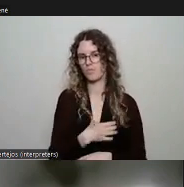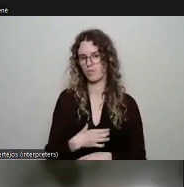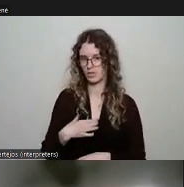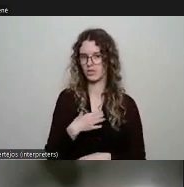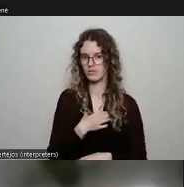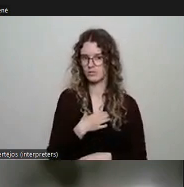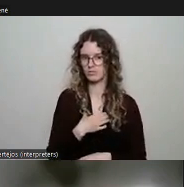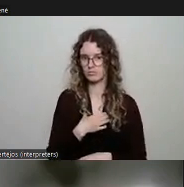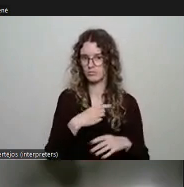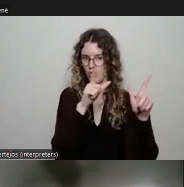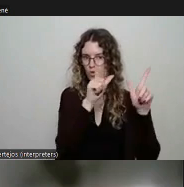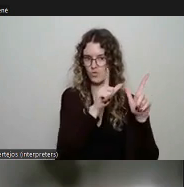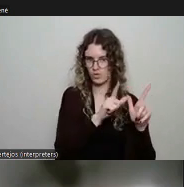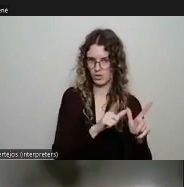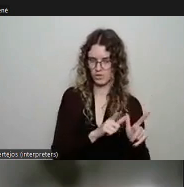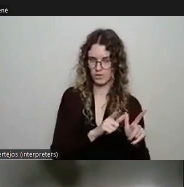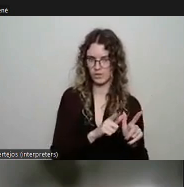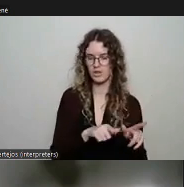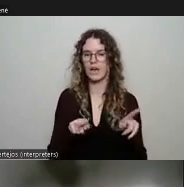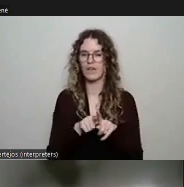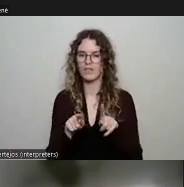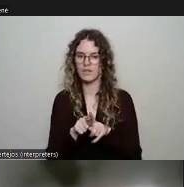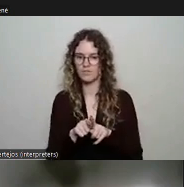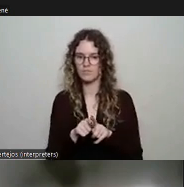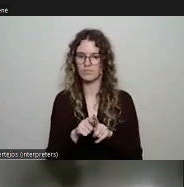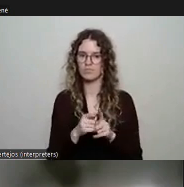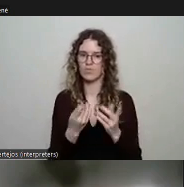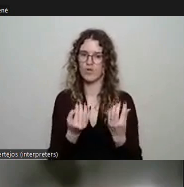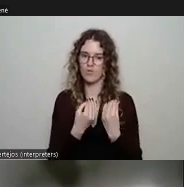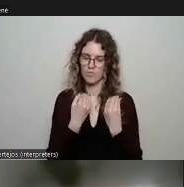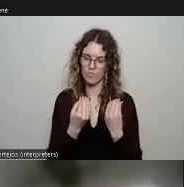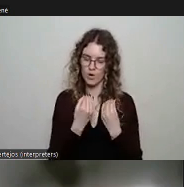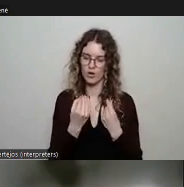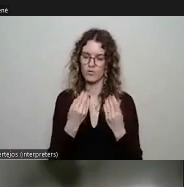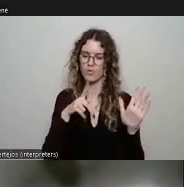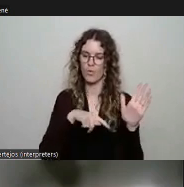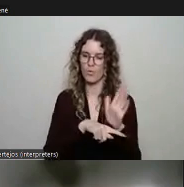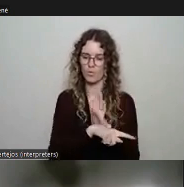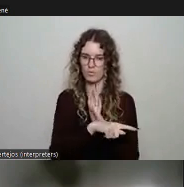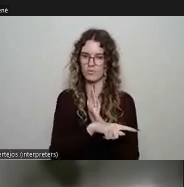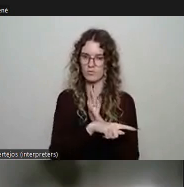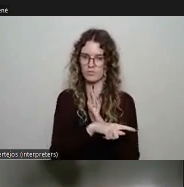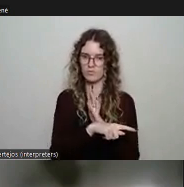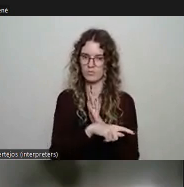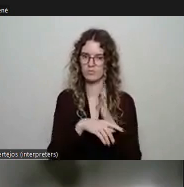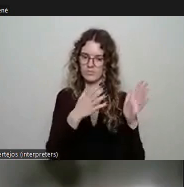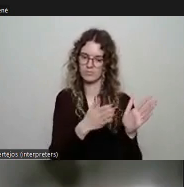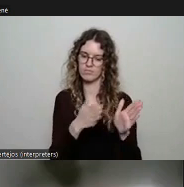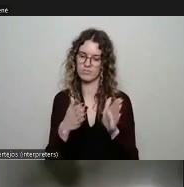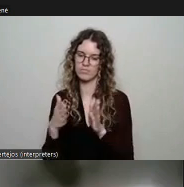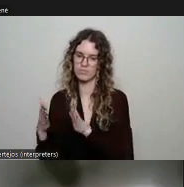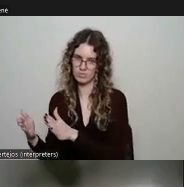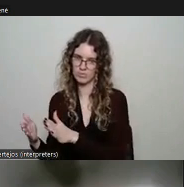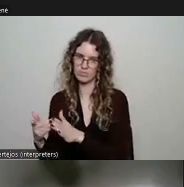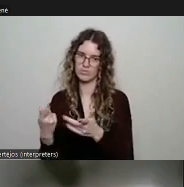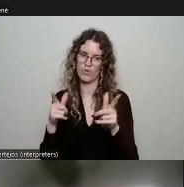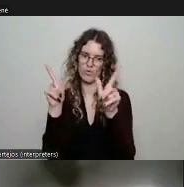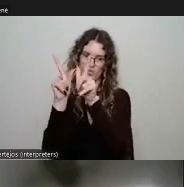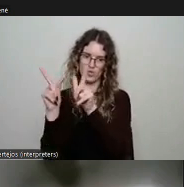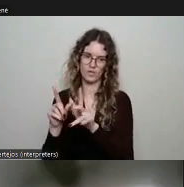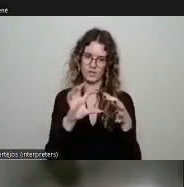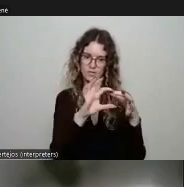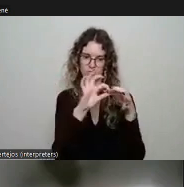ir visa mokymosi turinio seka turi būti grindžiama tais uždaviniais, kurie yra iškelti ir galbūt buvo patvirtinti